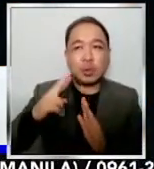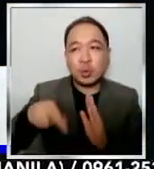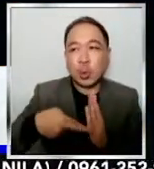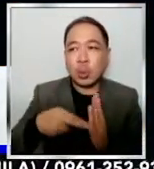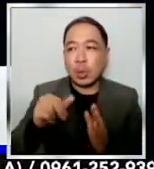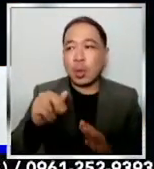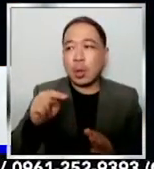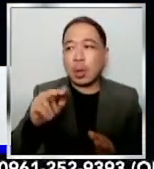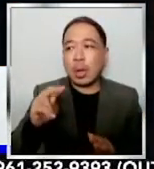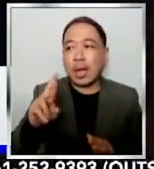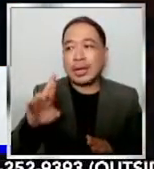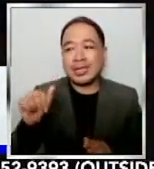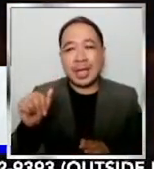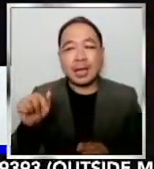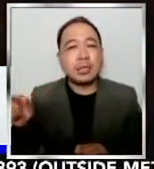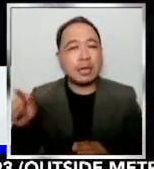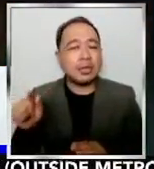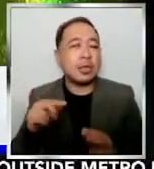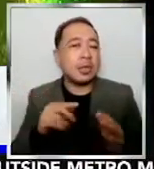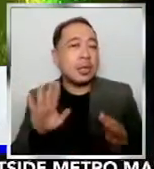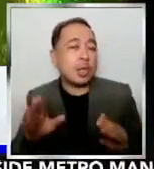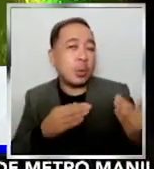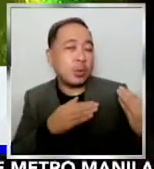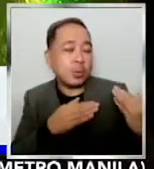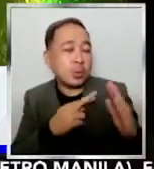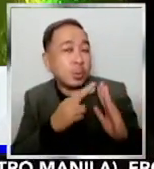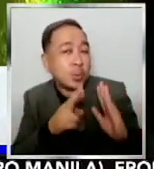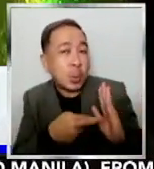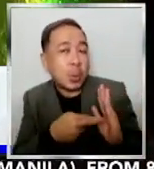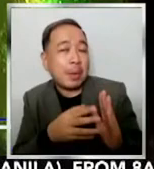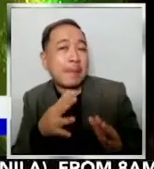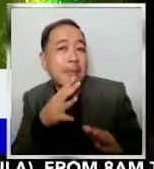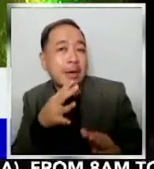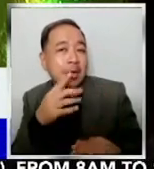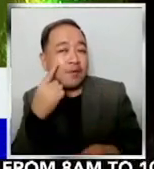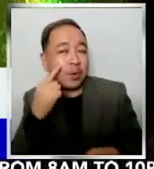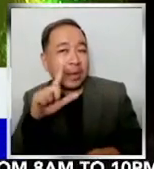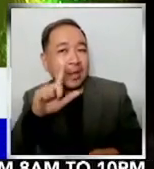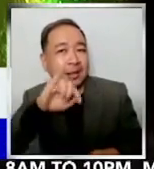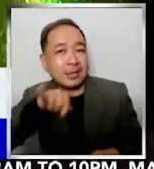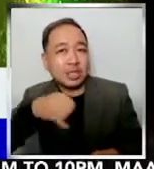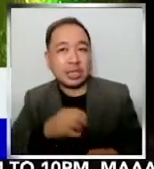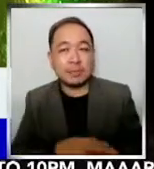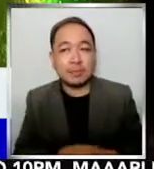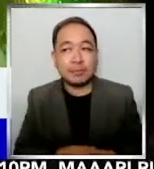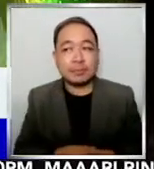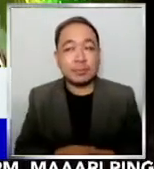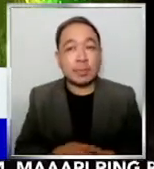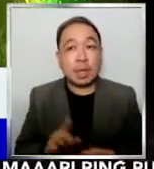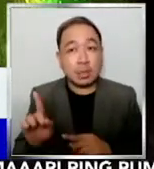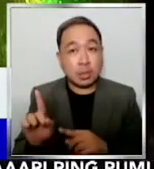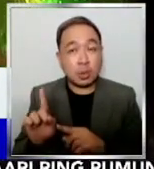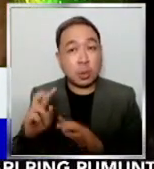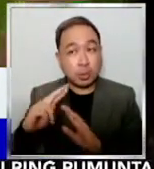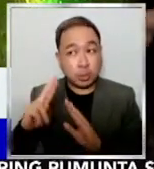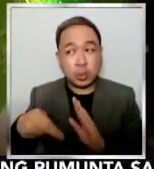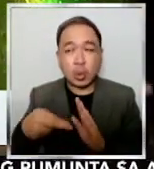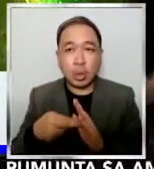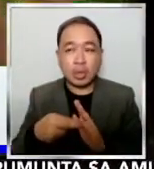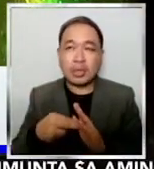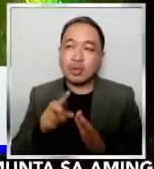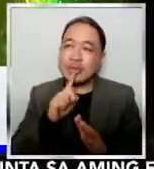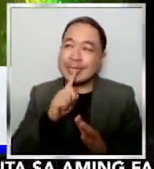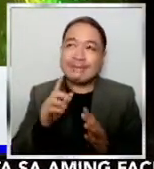LJ. Meron siyang unexplained fear of the dark. Yung struggle